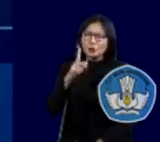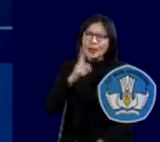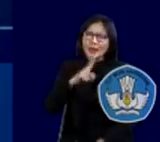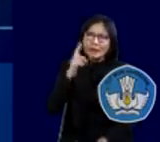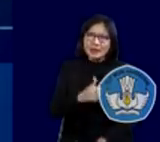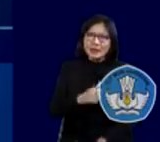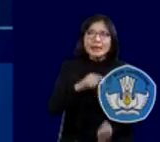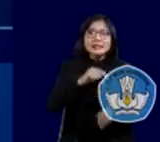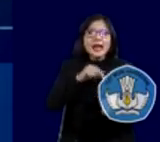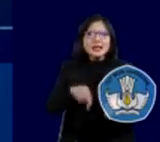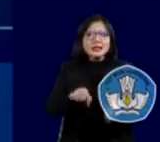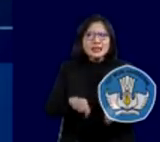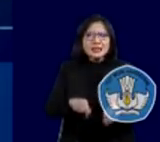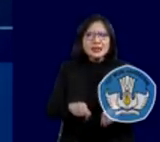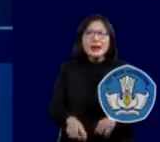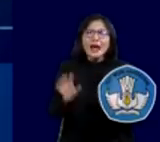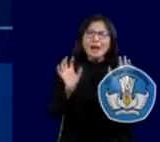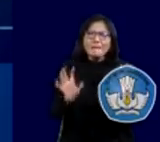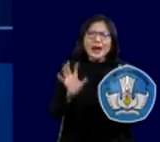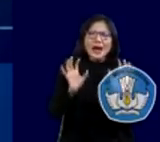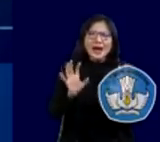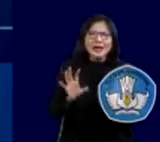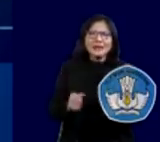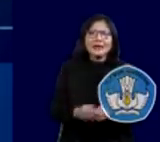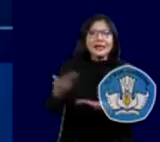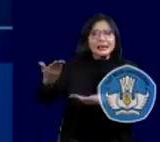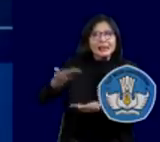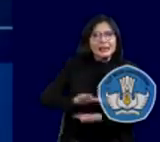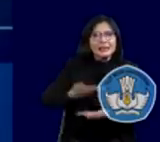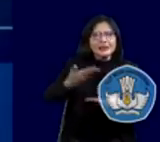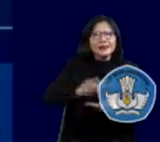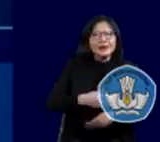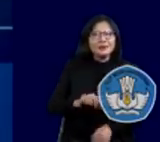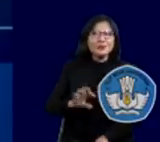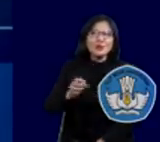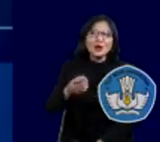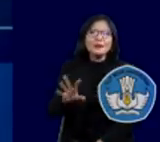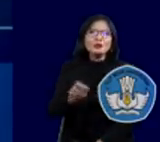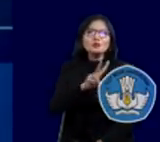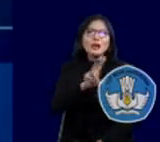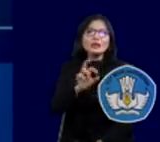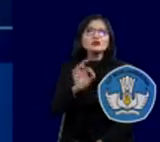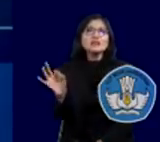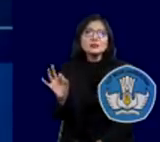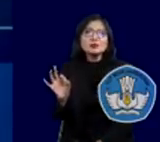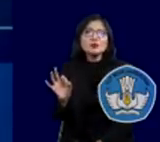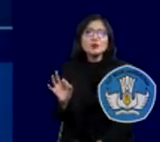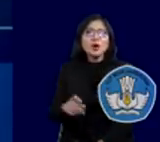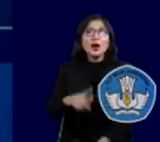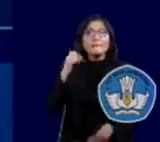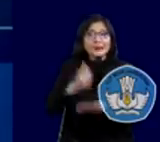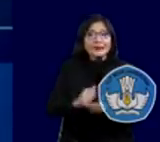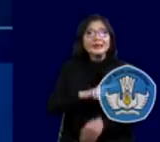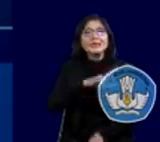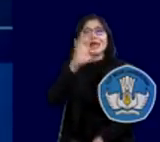saat ini masih banyak sekali formasi yang kita dapatkan itu baru sekitar 200 ribu. Padahal kita mengetahui